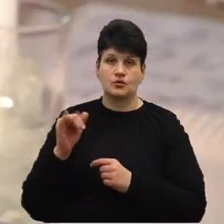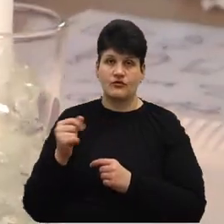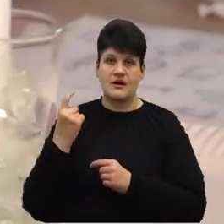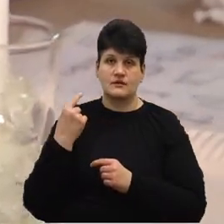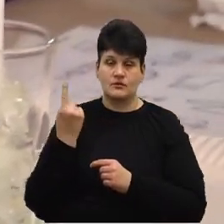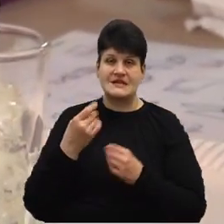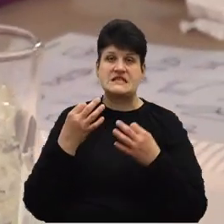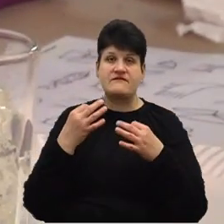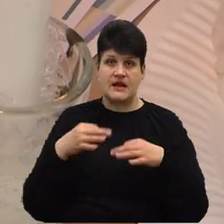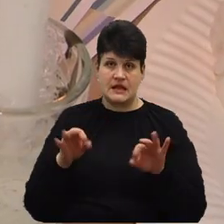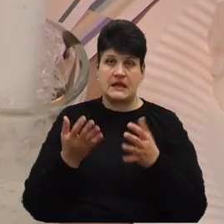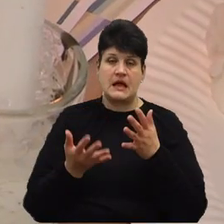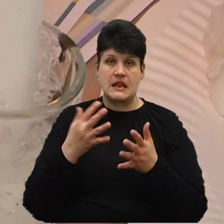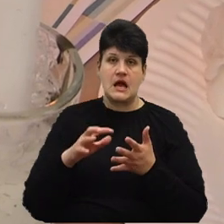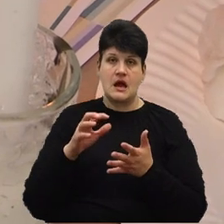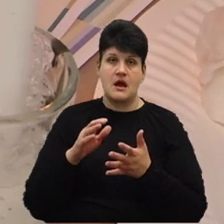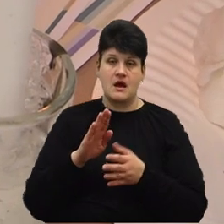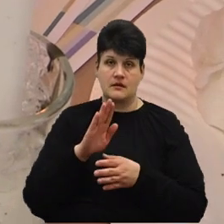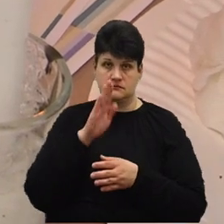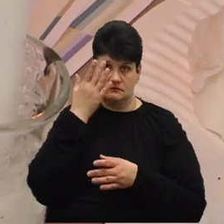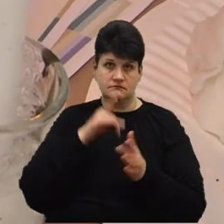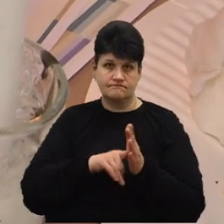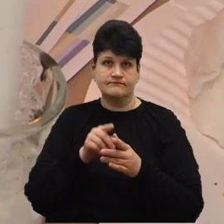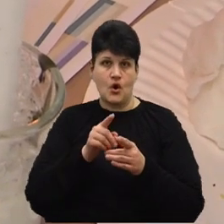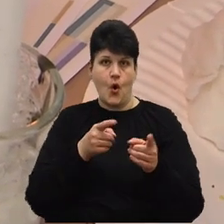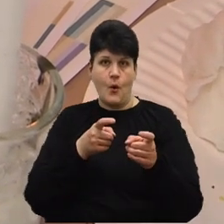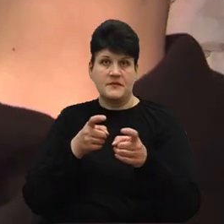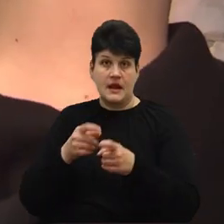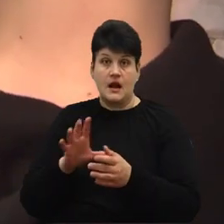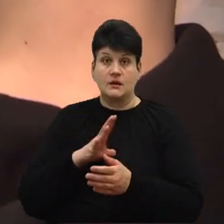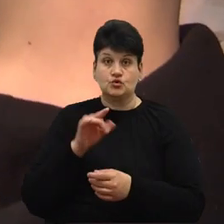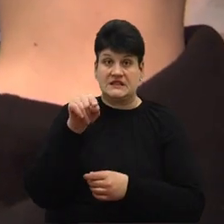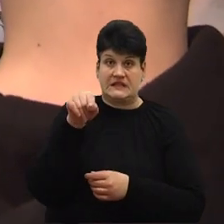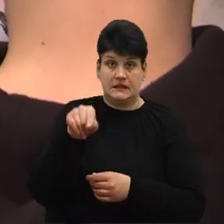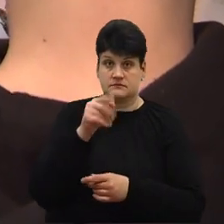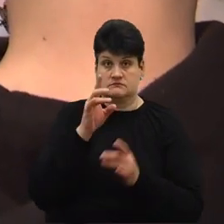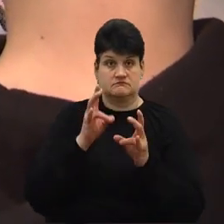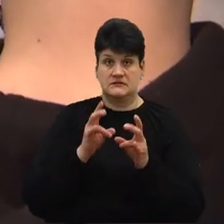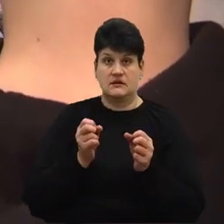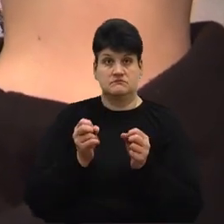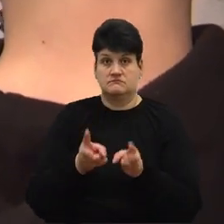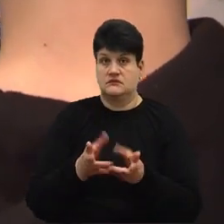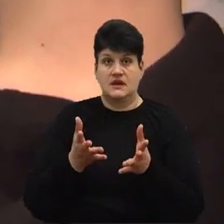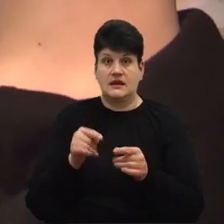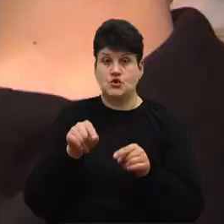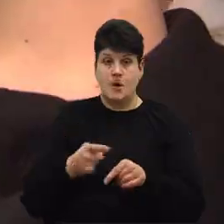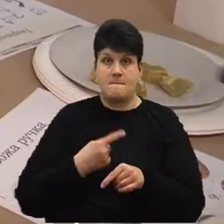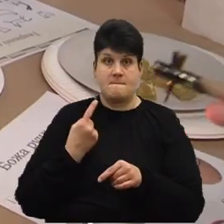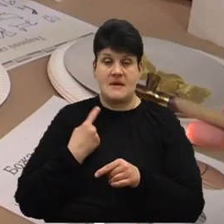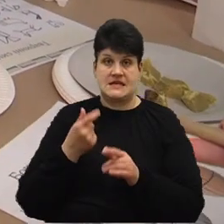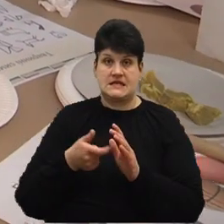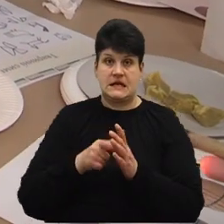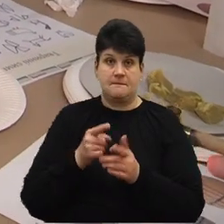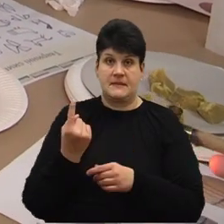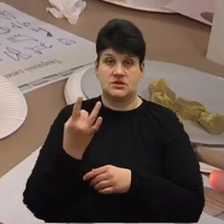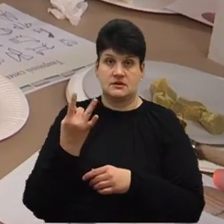військові звільнили. Проте окупанти почали його обстрілювати, відтак перебувати там небезпечно. Жінка каже, на такому майстер-класі діти вперше.